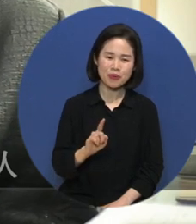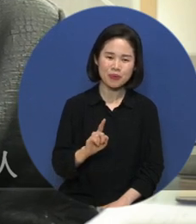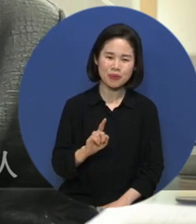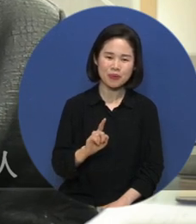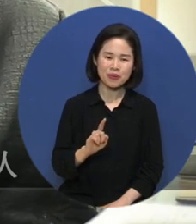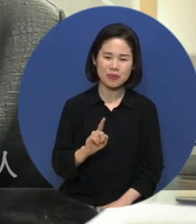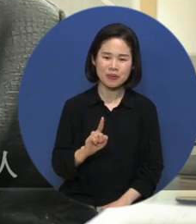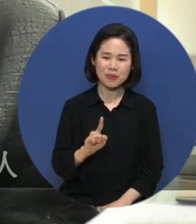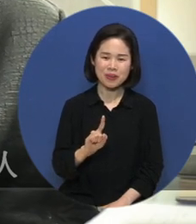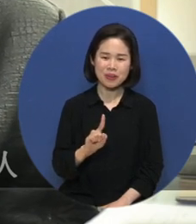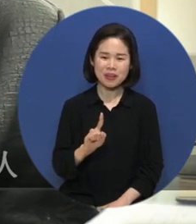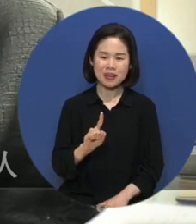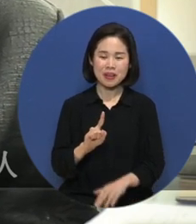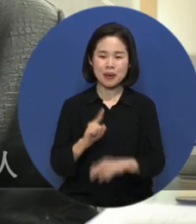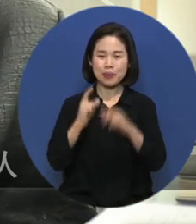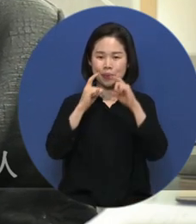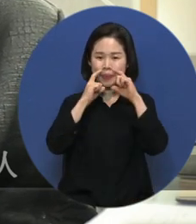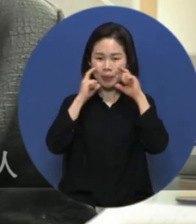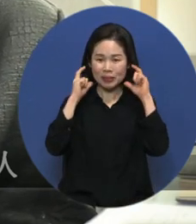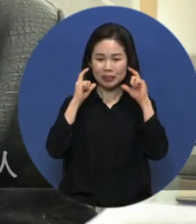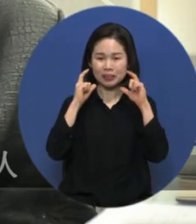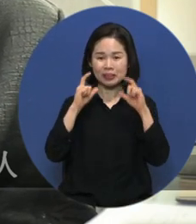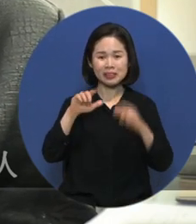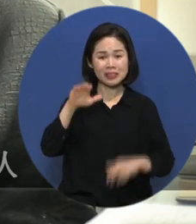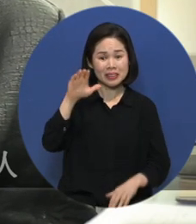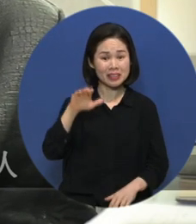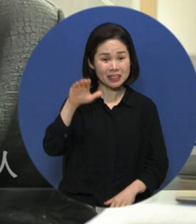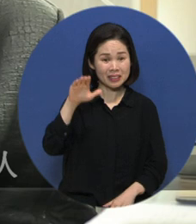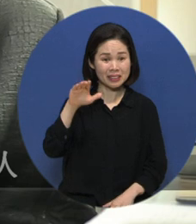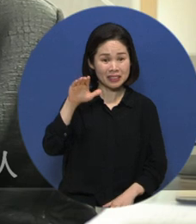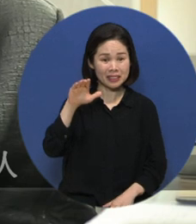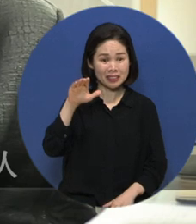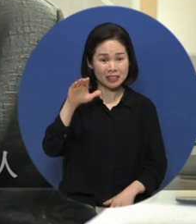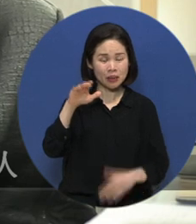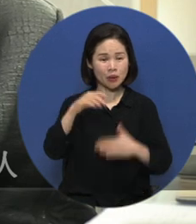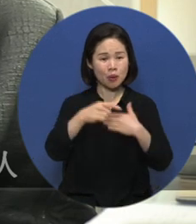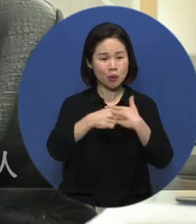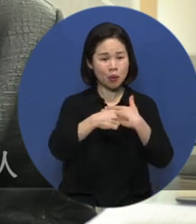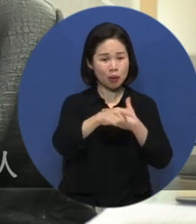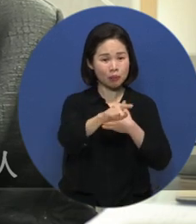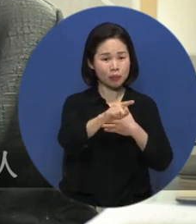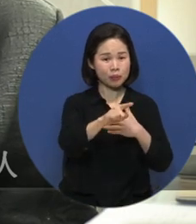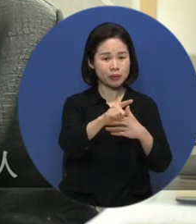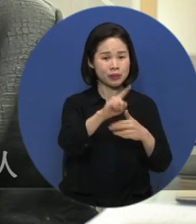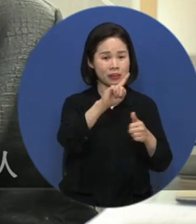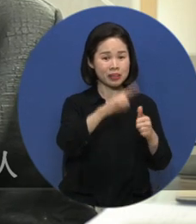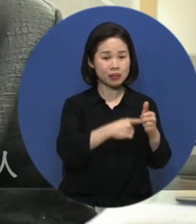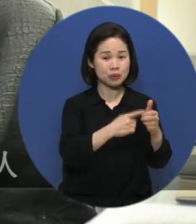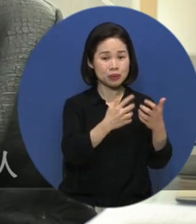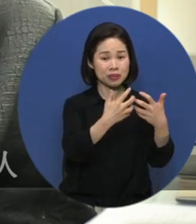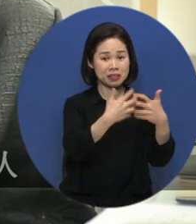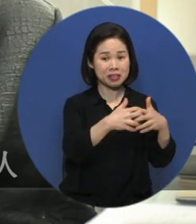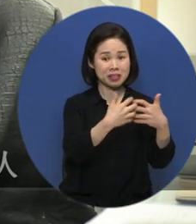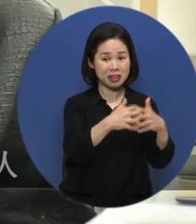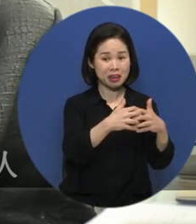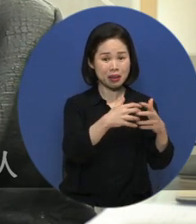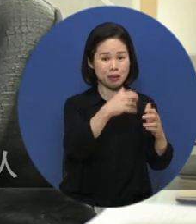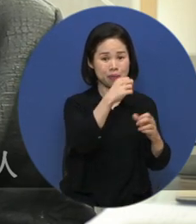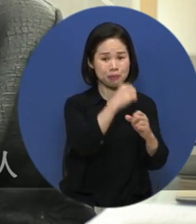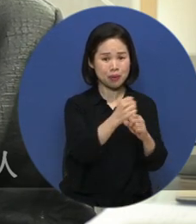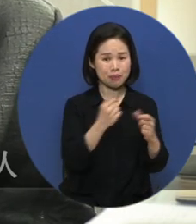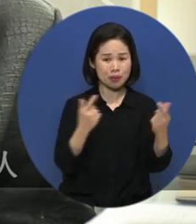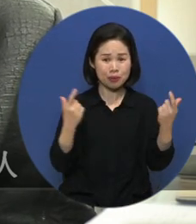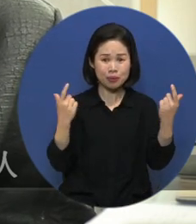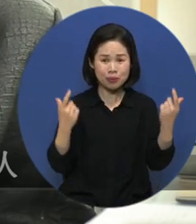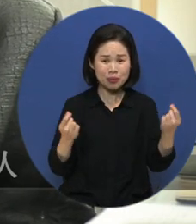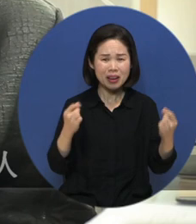뭐 마스크의 품질이나 이런 것은 외부의 다른 이제 뭐 자동화 기계에서 나온 것과